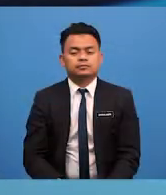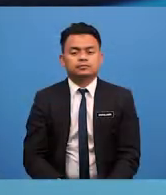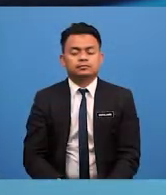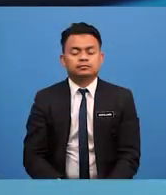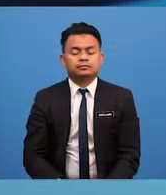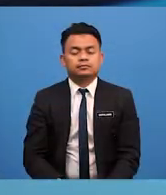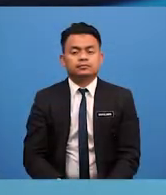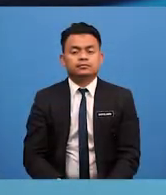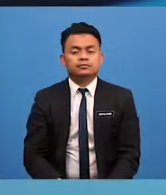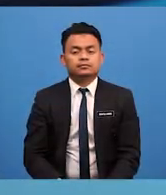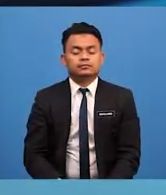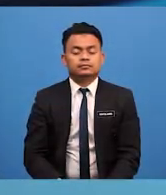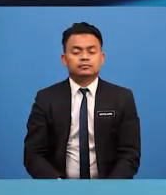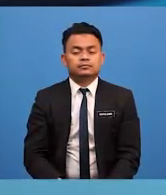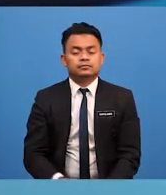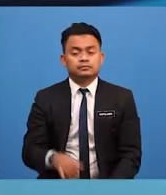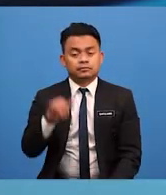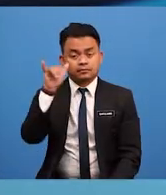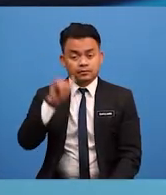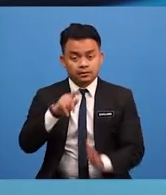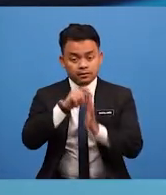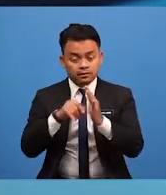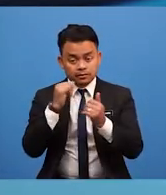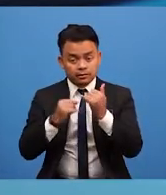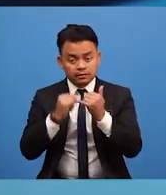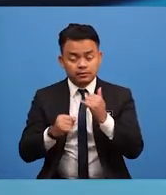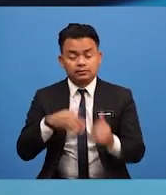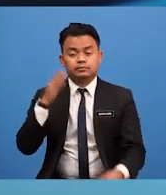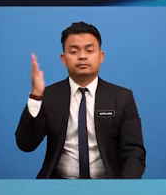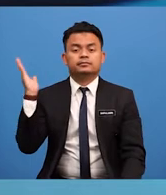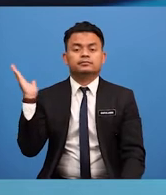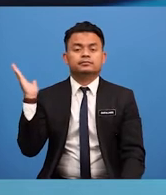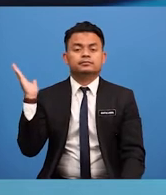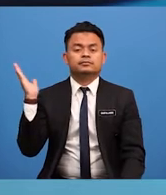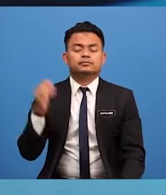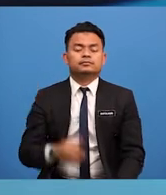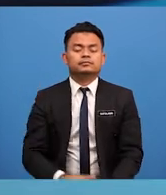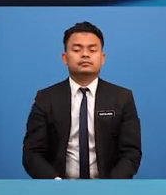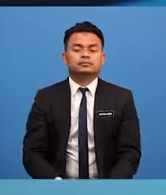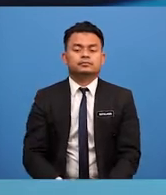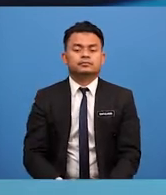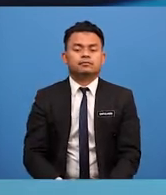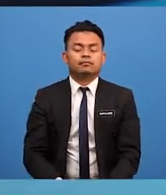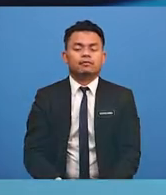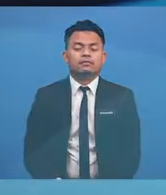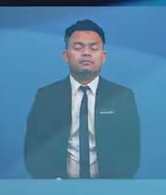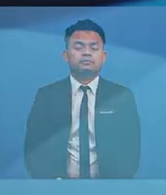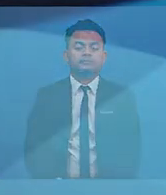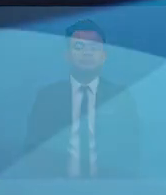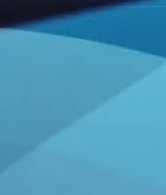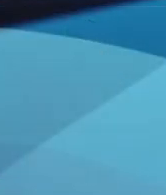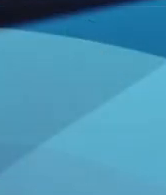Peralatan yang terakhir dalam proses penyediaan pes warna ialah bekas kosong